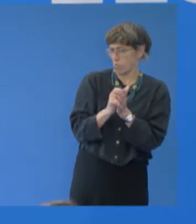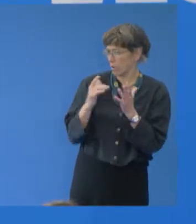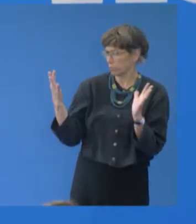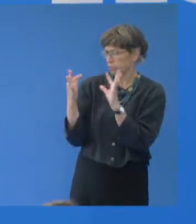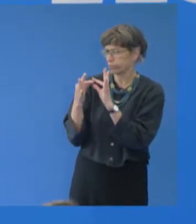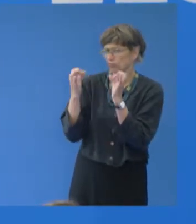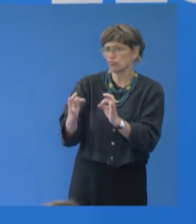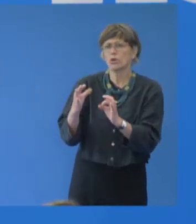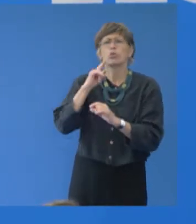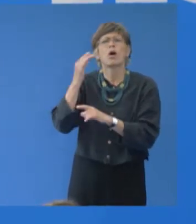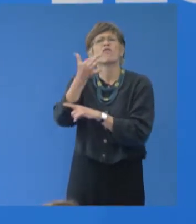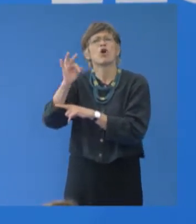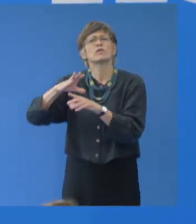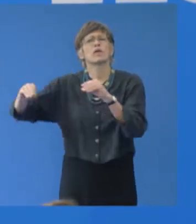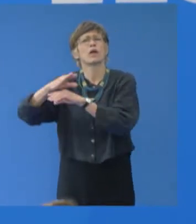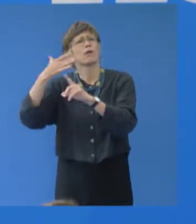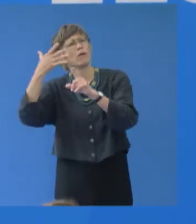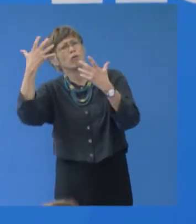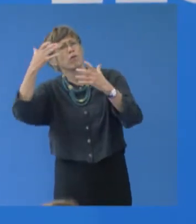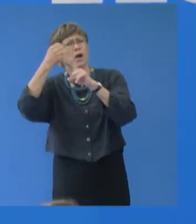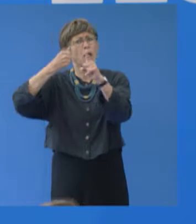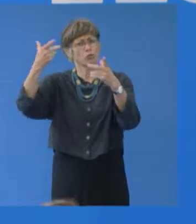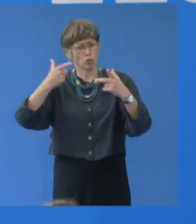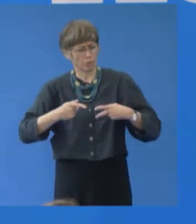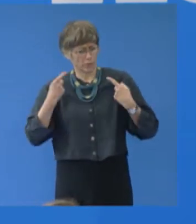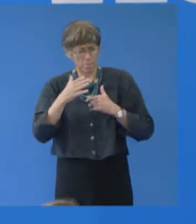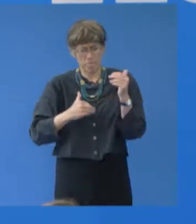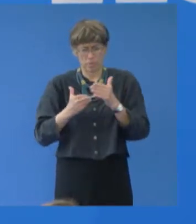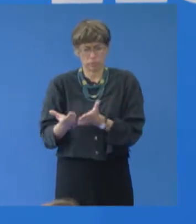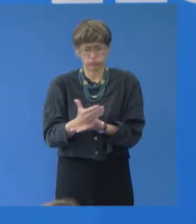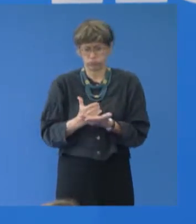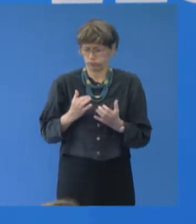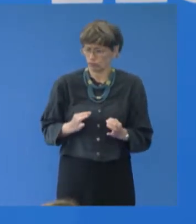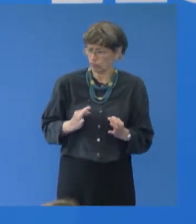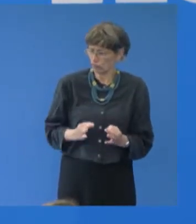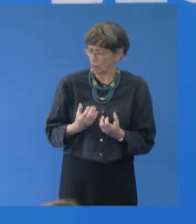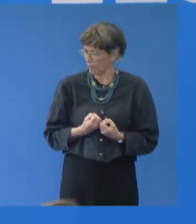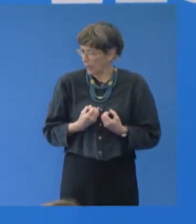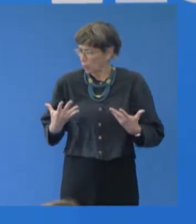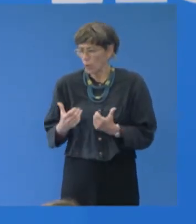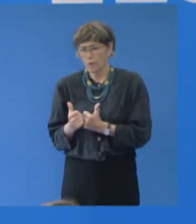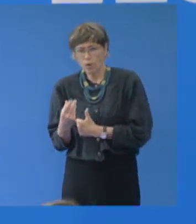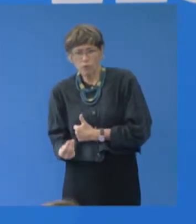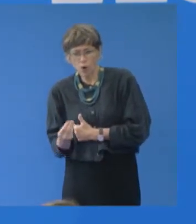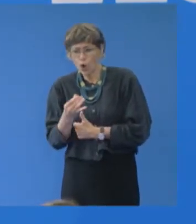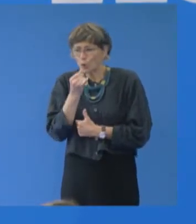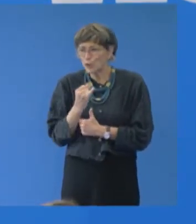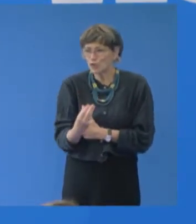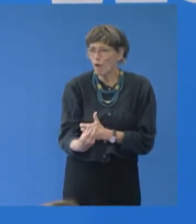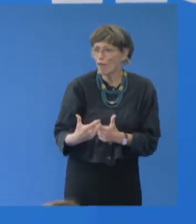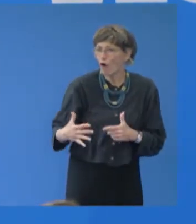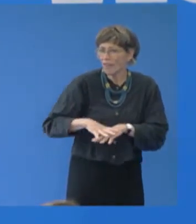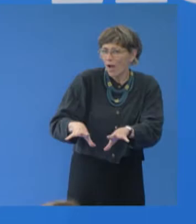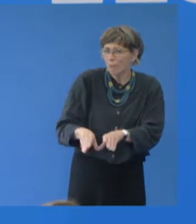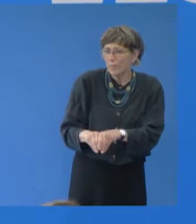qu'est-ce que demandent les Français? C'est simplement de vivre de leur métier. C'est de vivre épanoui auprès de leurs enfants, de leurs petits-enfants.